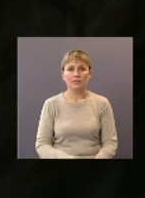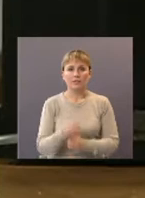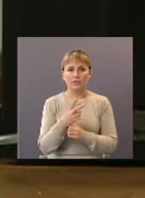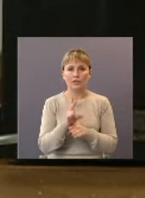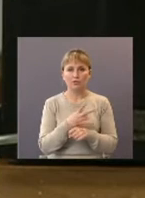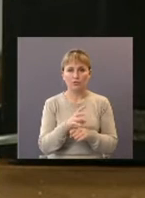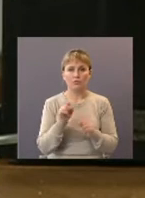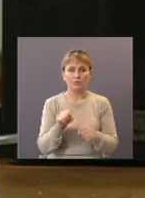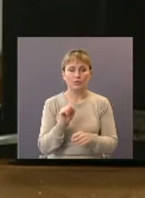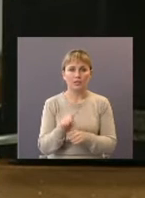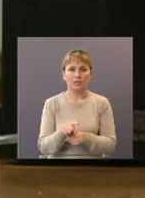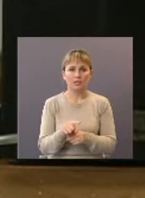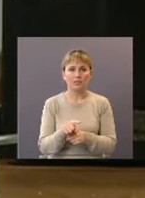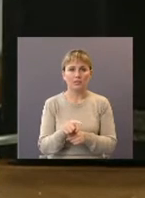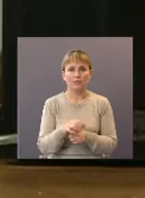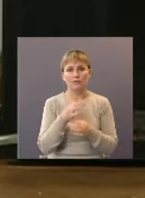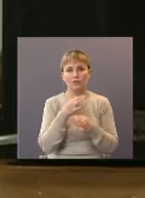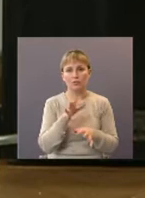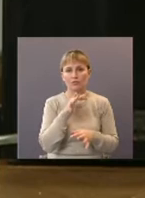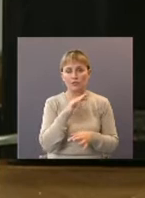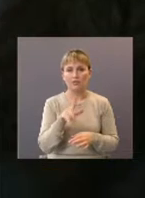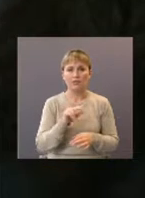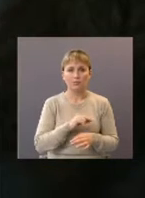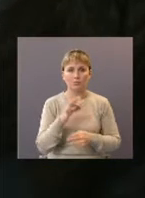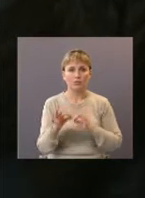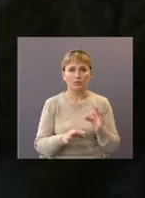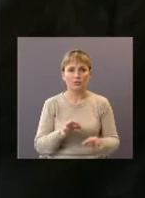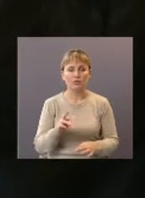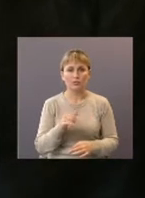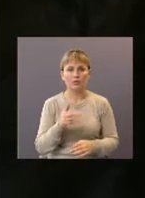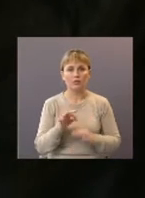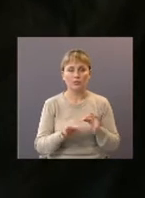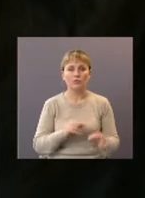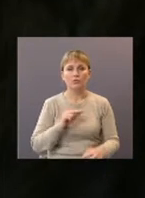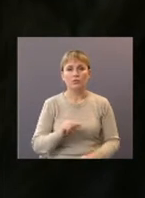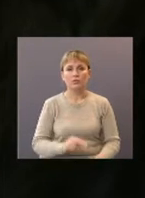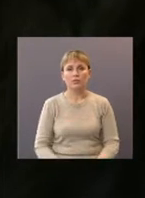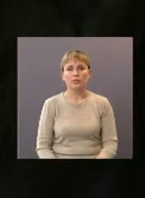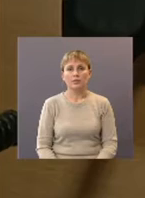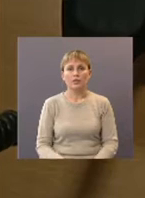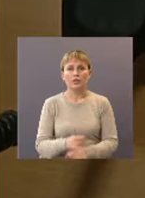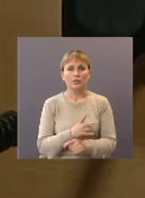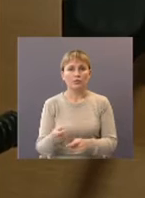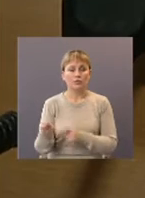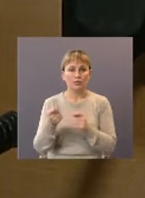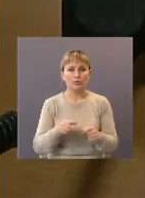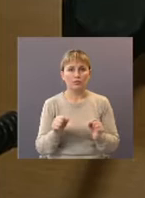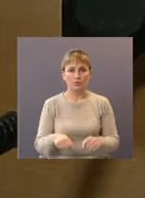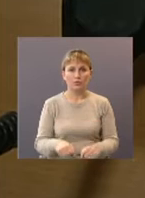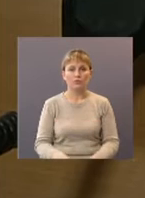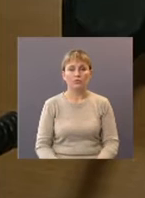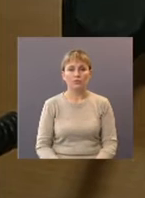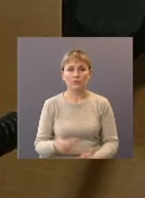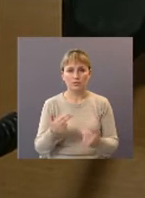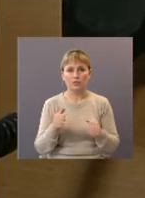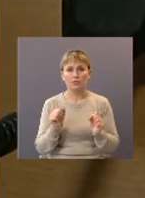12 ночи можно будет заказать? Да, в любое время. Вы работаете круглосуточно? Да, конечно. А ночью доставку сделать сможете? Да, в